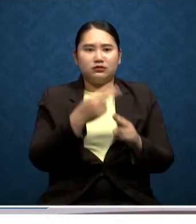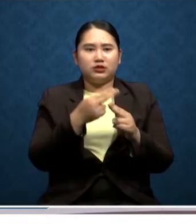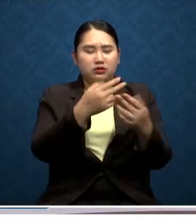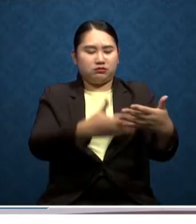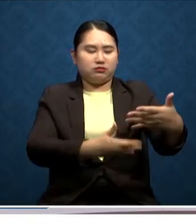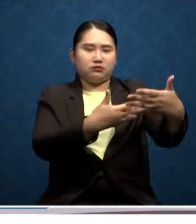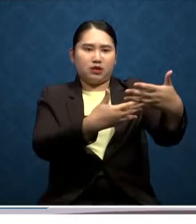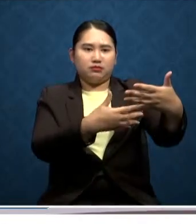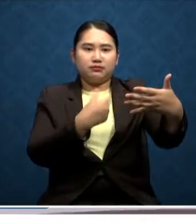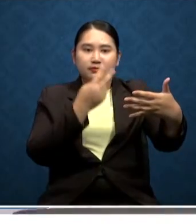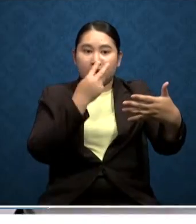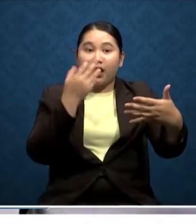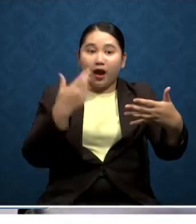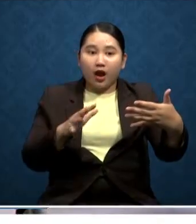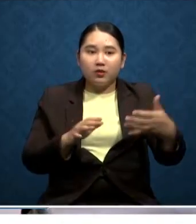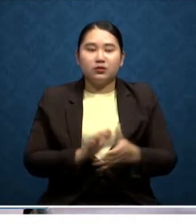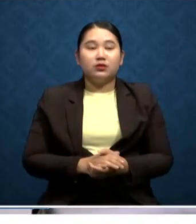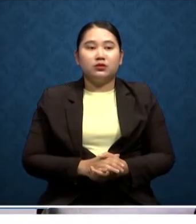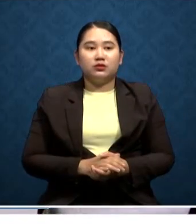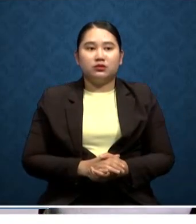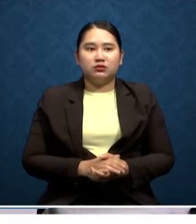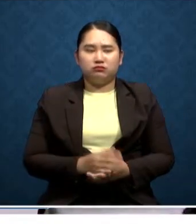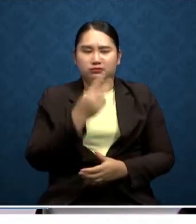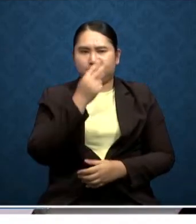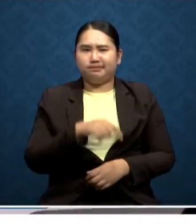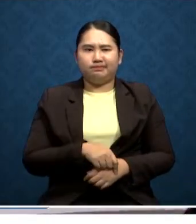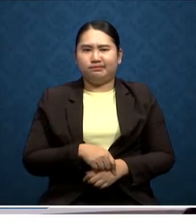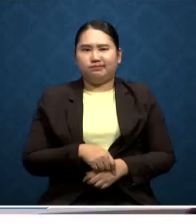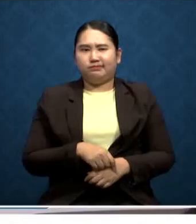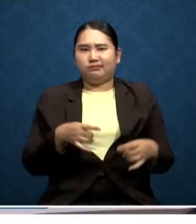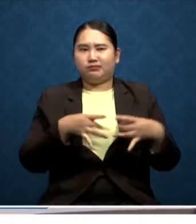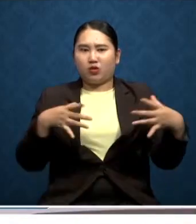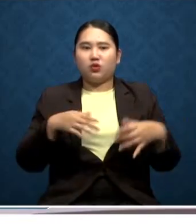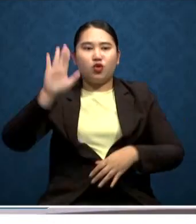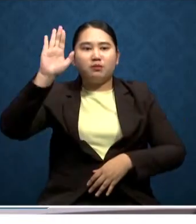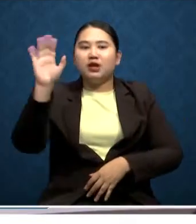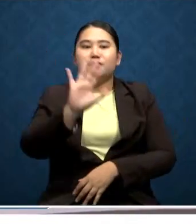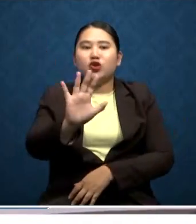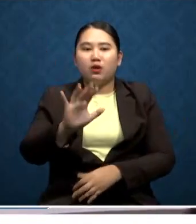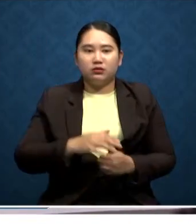อแล้วถ้าเห็นว่าท่านใดไม่เหมาะสมไม่ต้องยกมือครับขอบคุณครับ